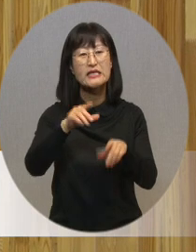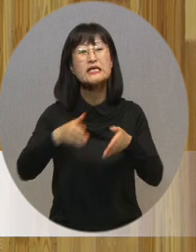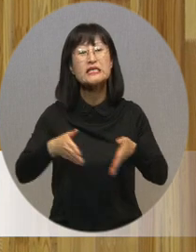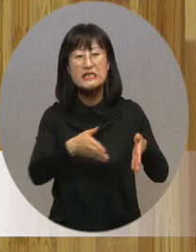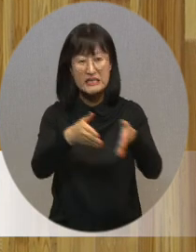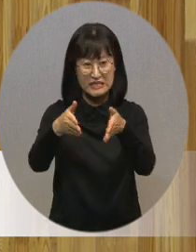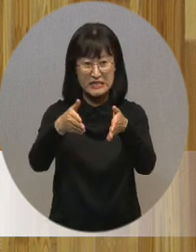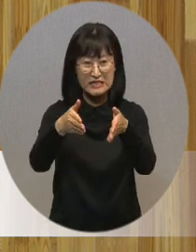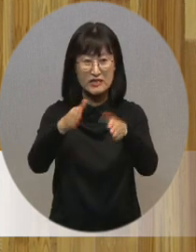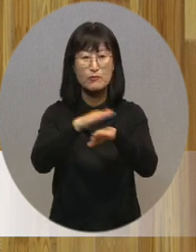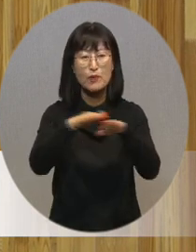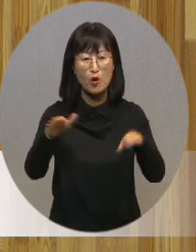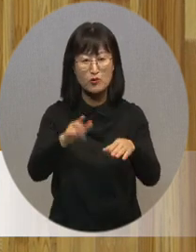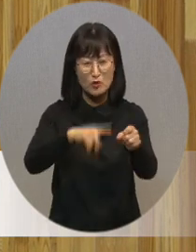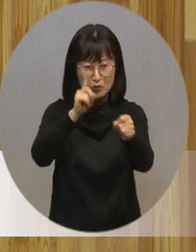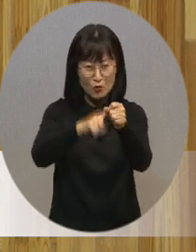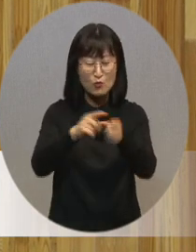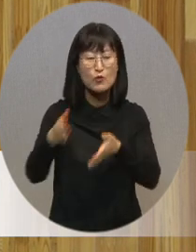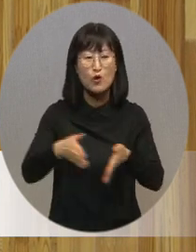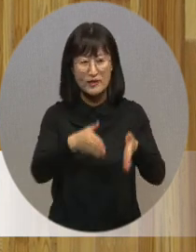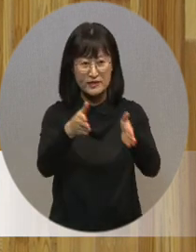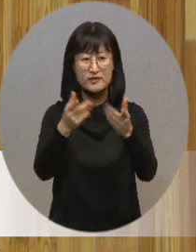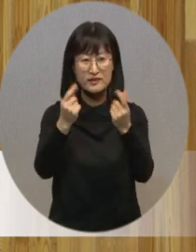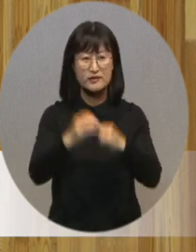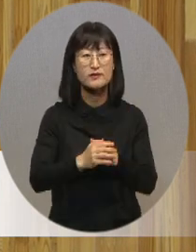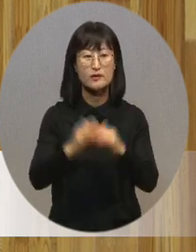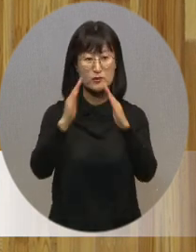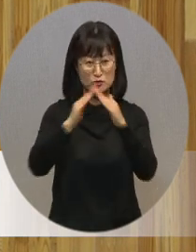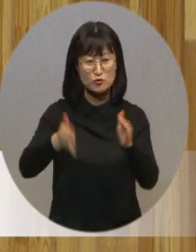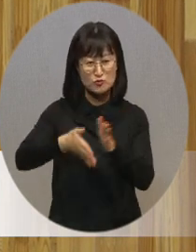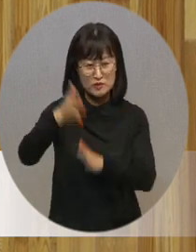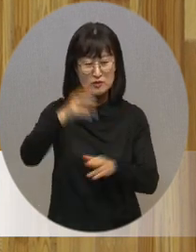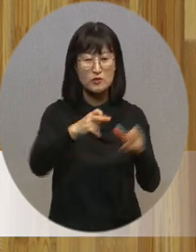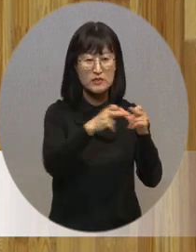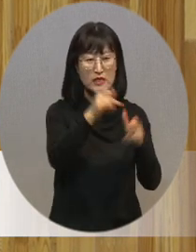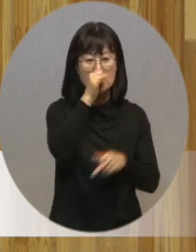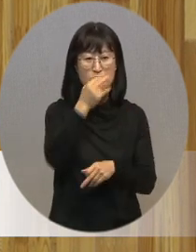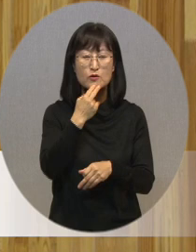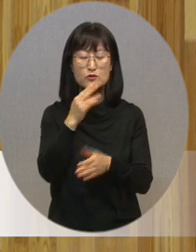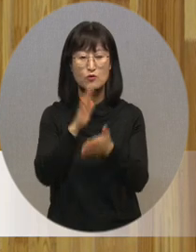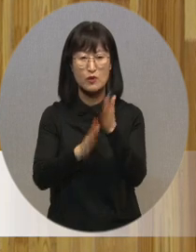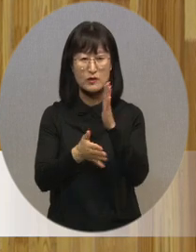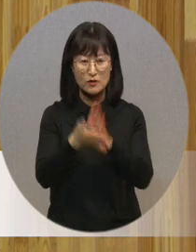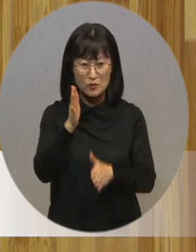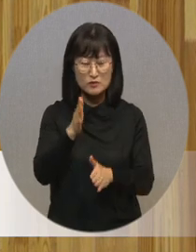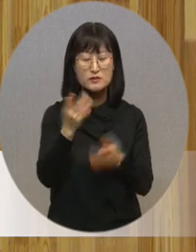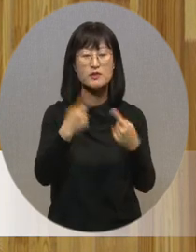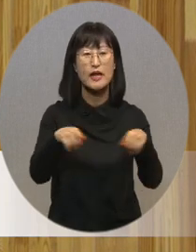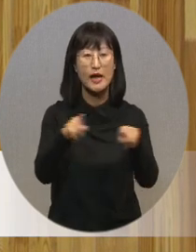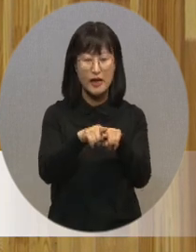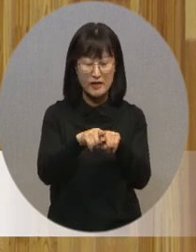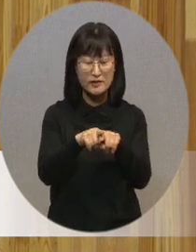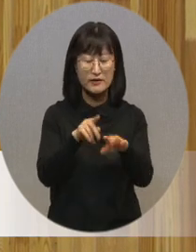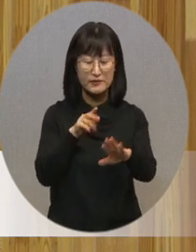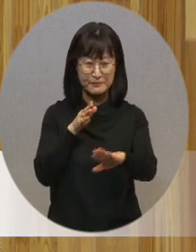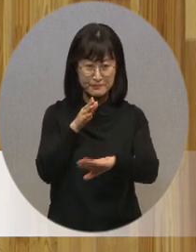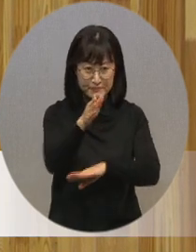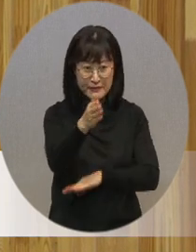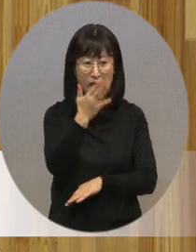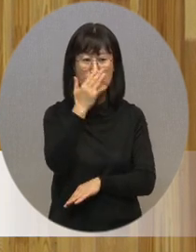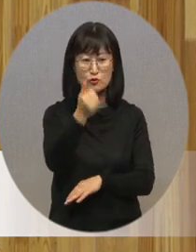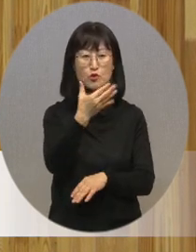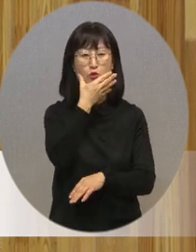향하는 길입니다. 우리 전주시에서도 장애인, 비장애인이 함께 갈 수 있는 복지